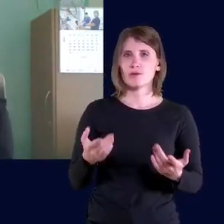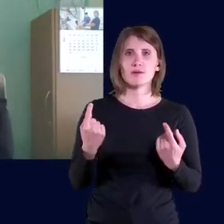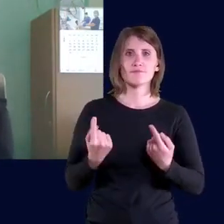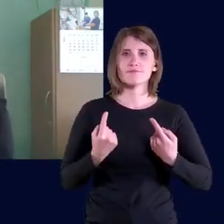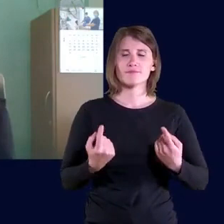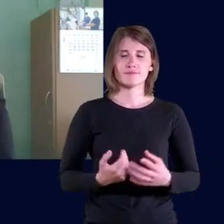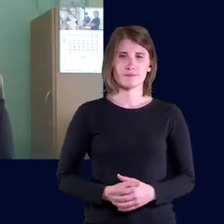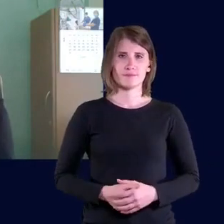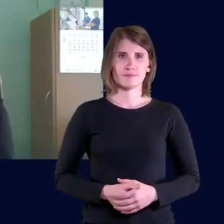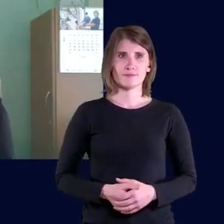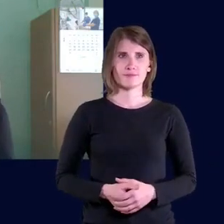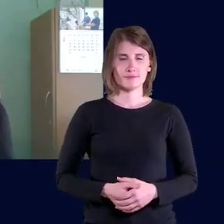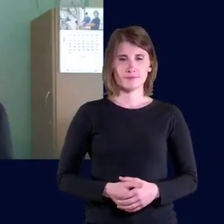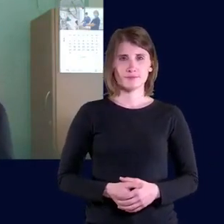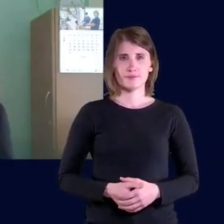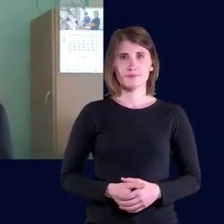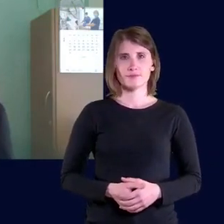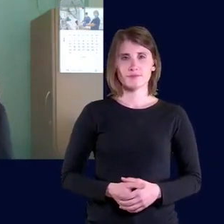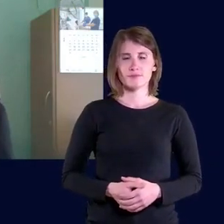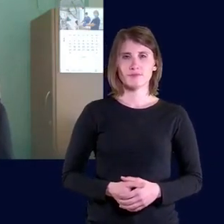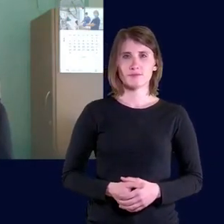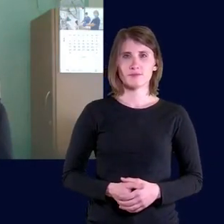z o.o